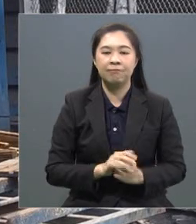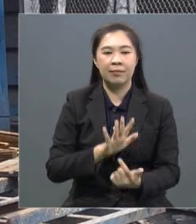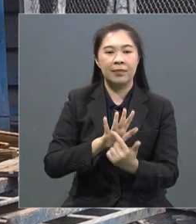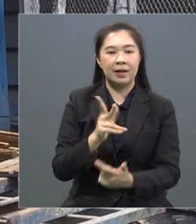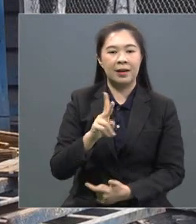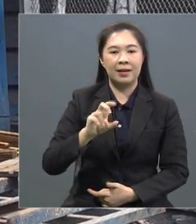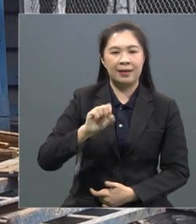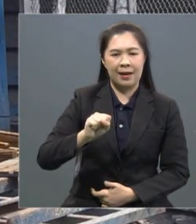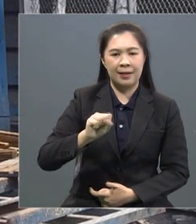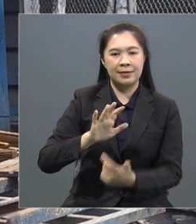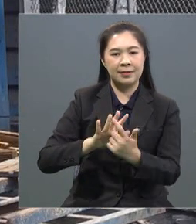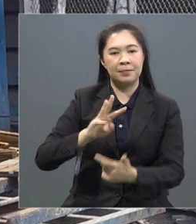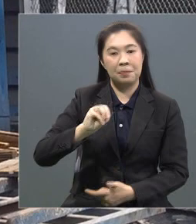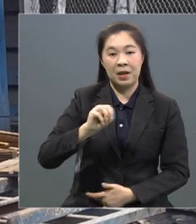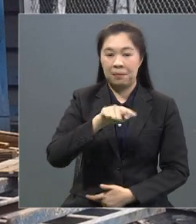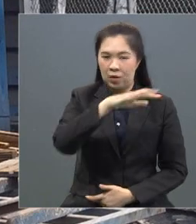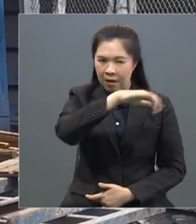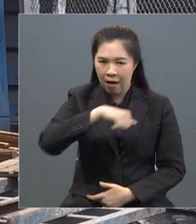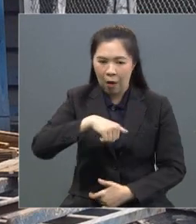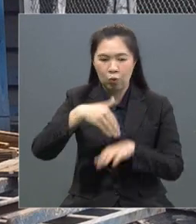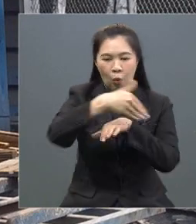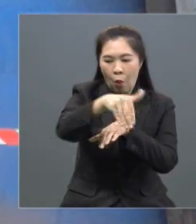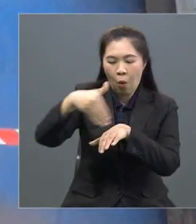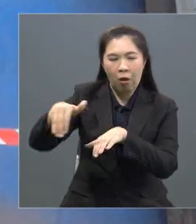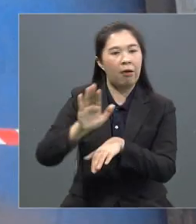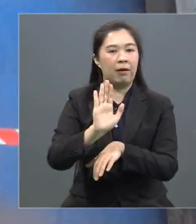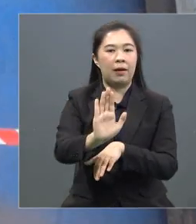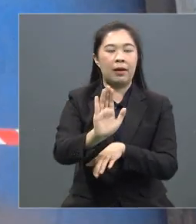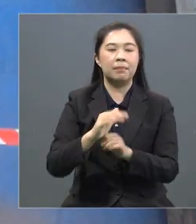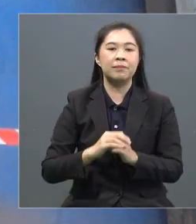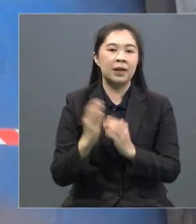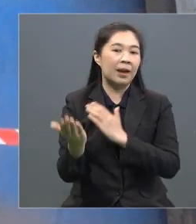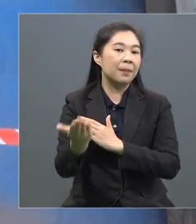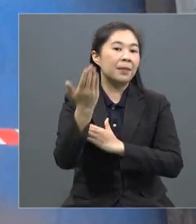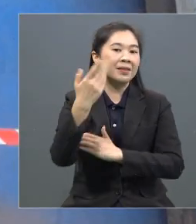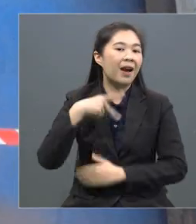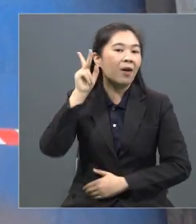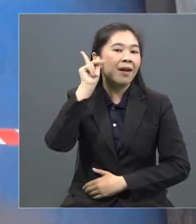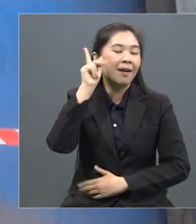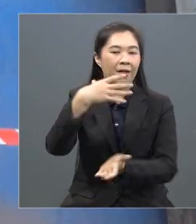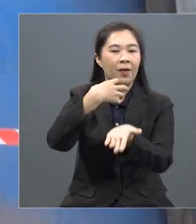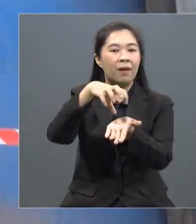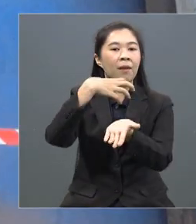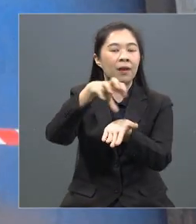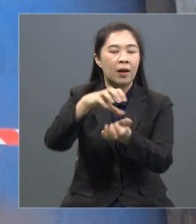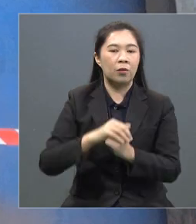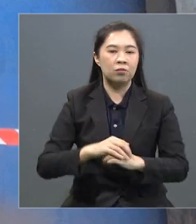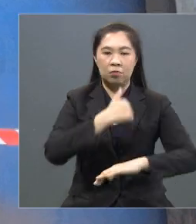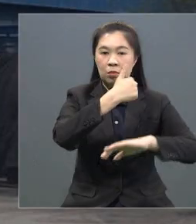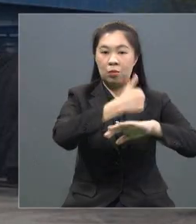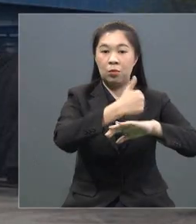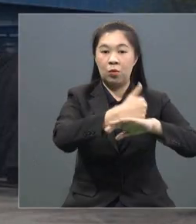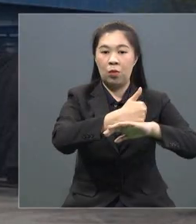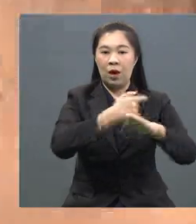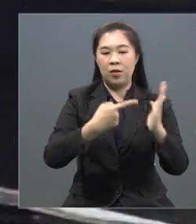กากสังกสีออกนอกบริเวณโรงงานด้วยซึ่งเมื่อช่วงเช้าเมื่อสักครู่นี้ที่พี่ป๋องอ่านข่าวไปก็บอกว่าทางผู้ว่าราชการจังหวัด